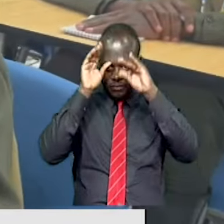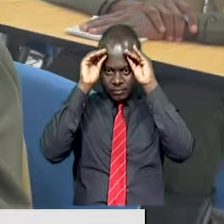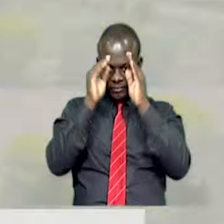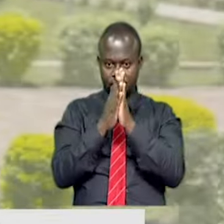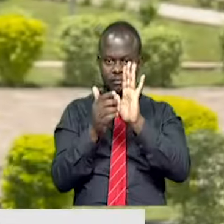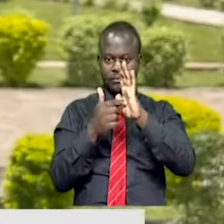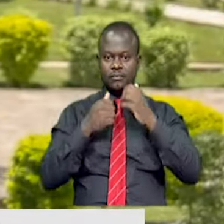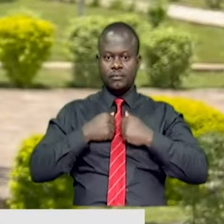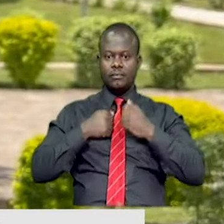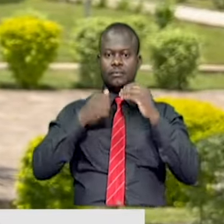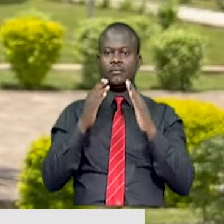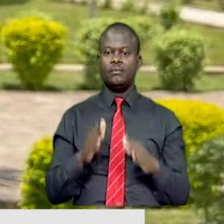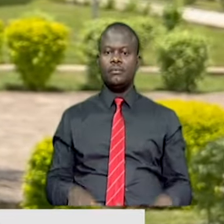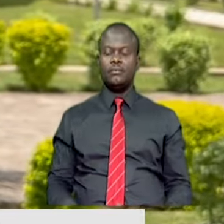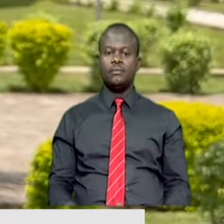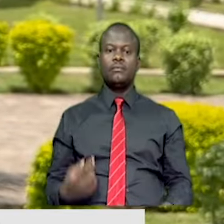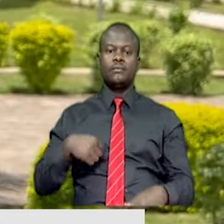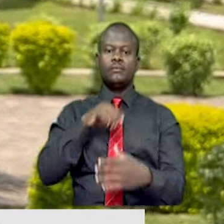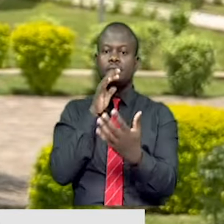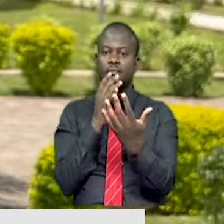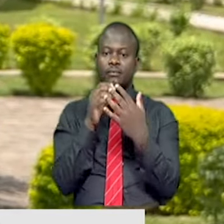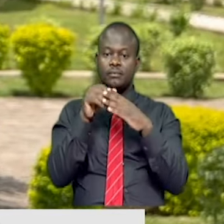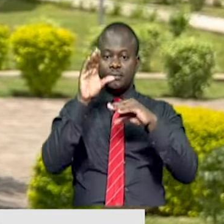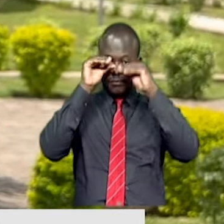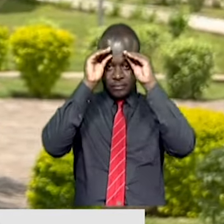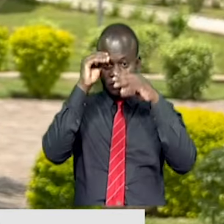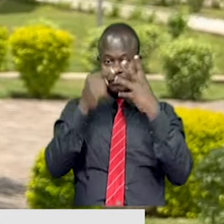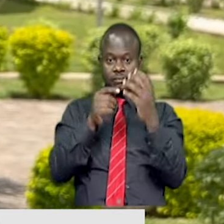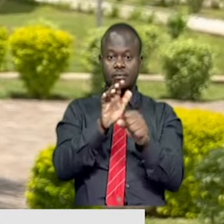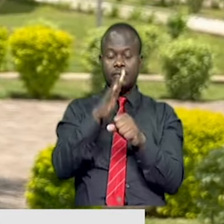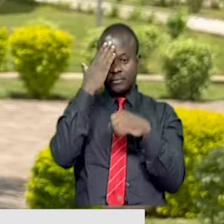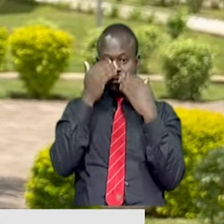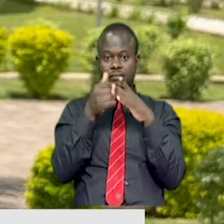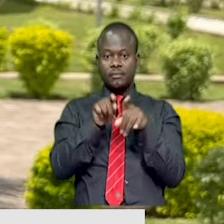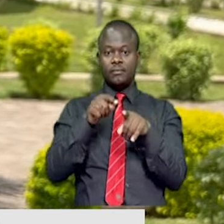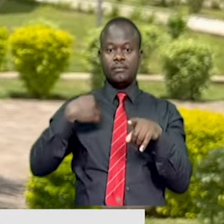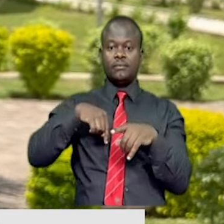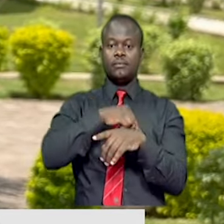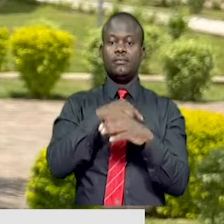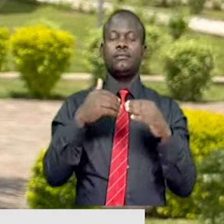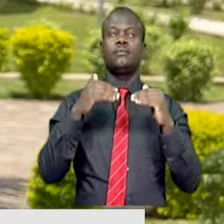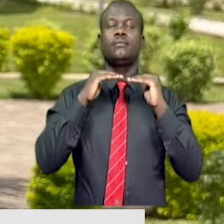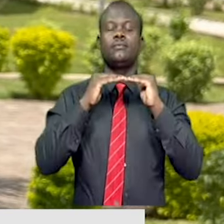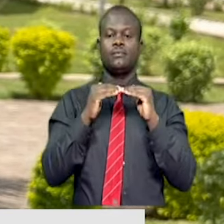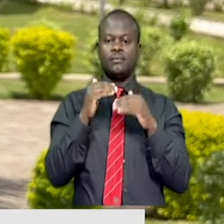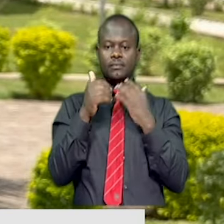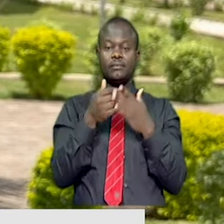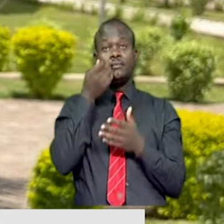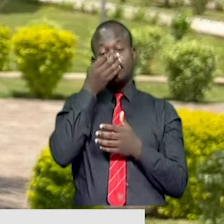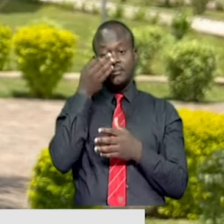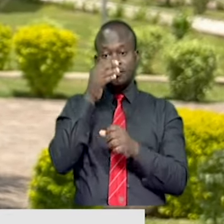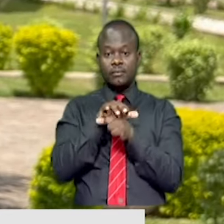yaranze u Rwanda itorero twitezemo kungukiramo ibintu byinshi kuko akenshi nkatwe nk'urungano hari amatsiko menshi twari